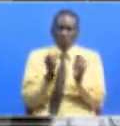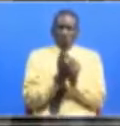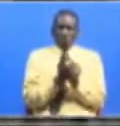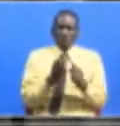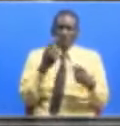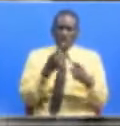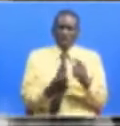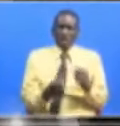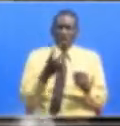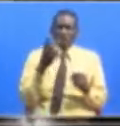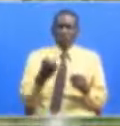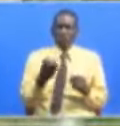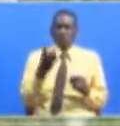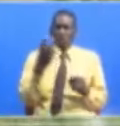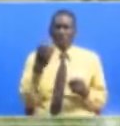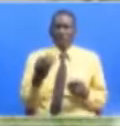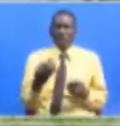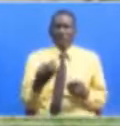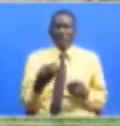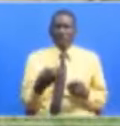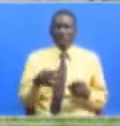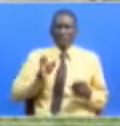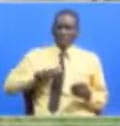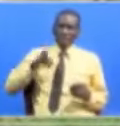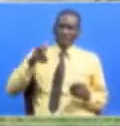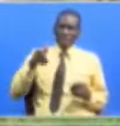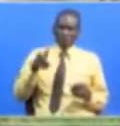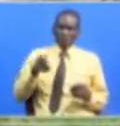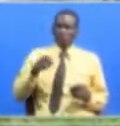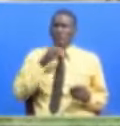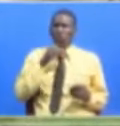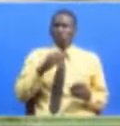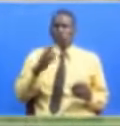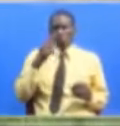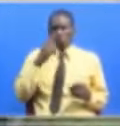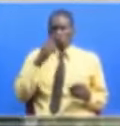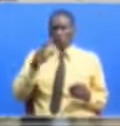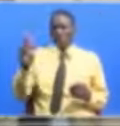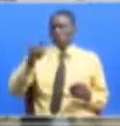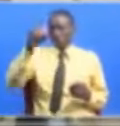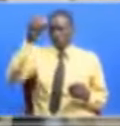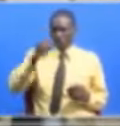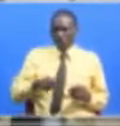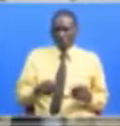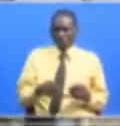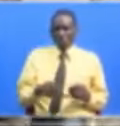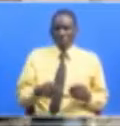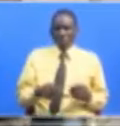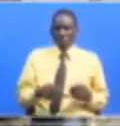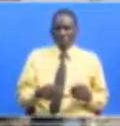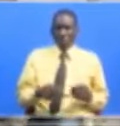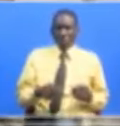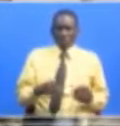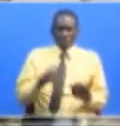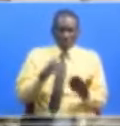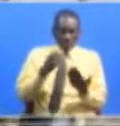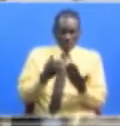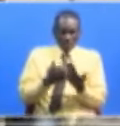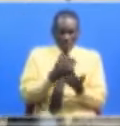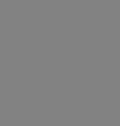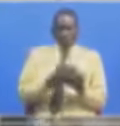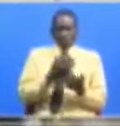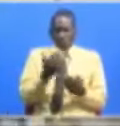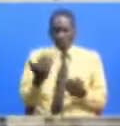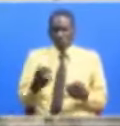mwaka 2023, mamake Adrian alikuwa nyumbani kwao Kariobangi South akiwa amepakata mtoto mchanga wa mwezi